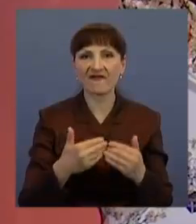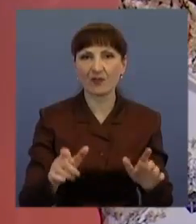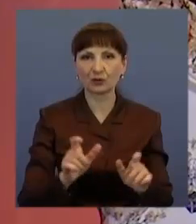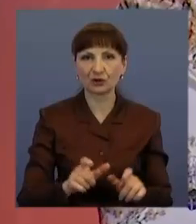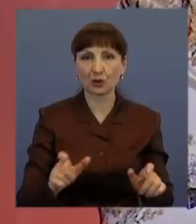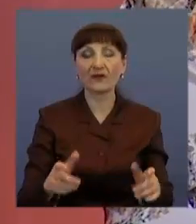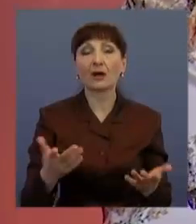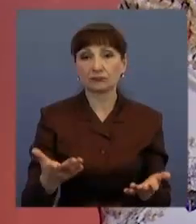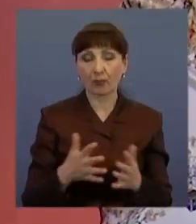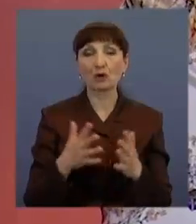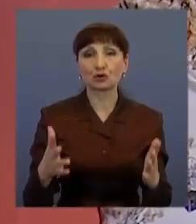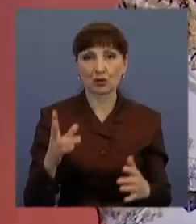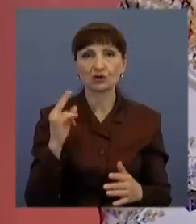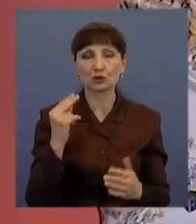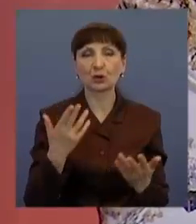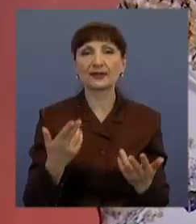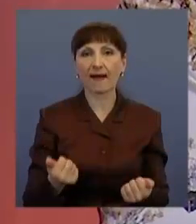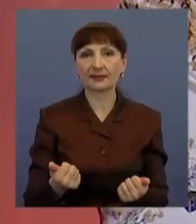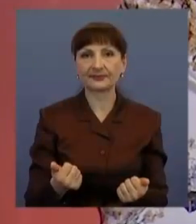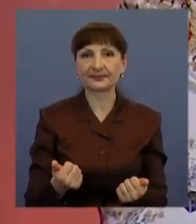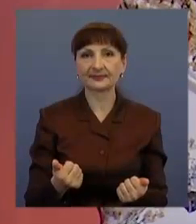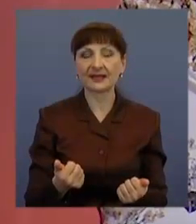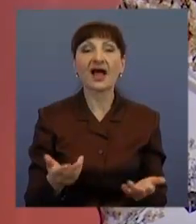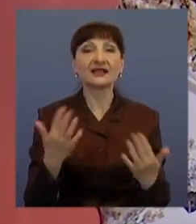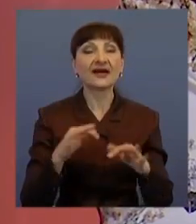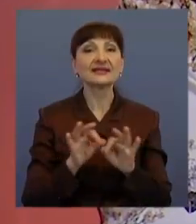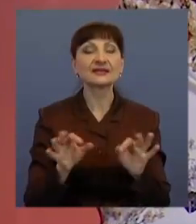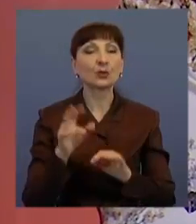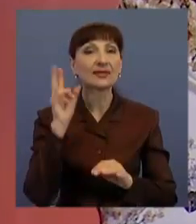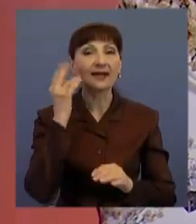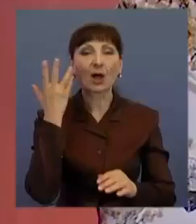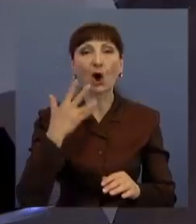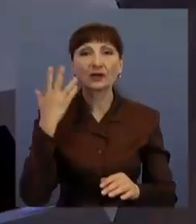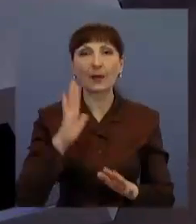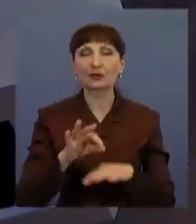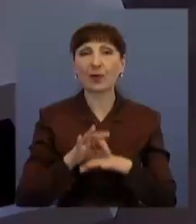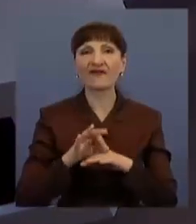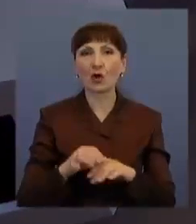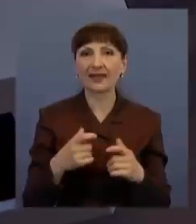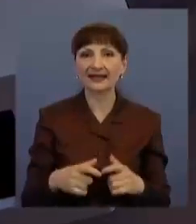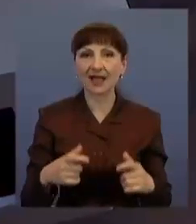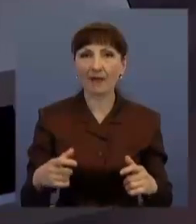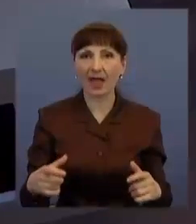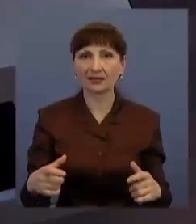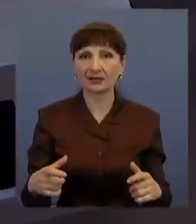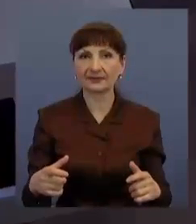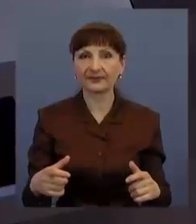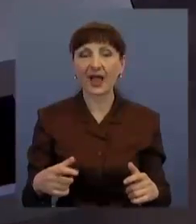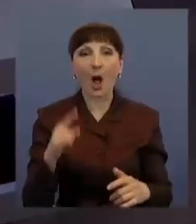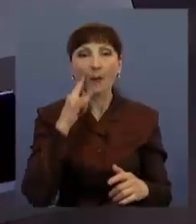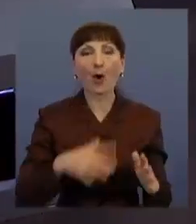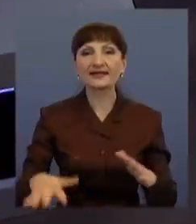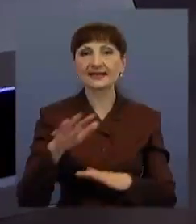Ну, довольно-таки большое число. Да, да, большое число. Ну, давайте озвучим даты, когда будет проведен экзамен. По